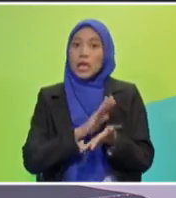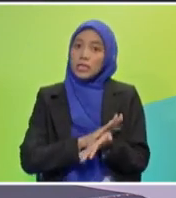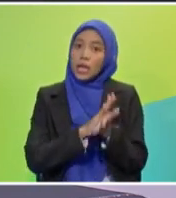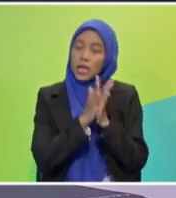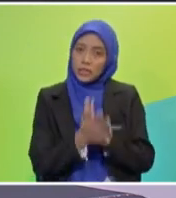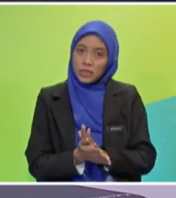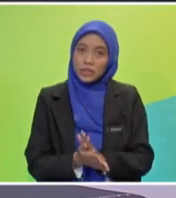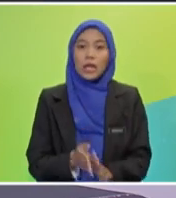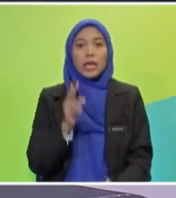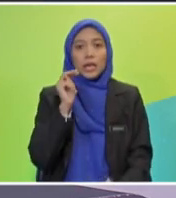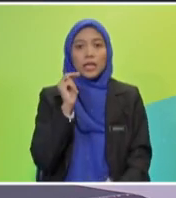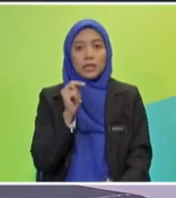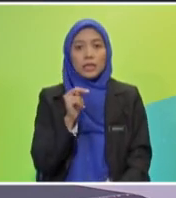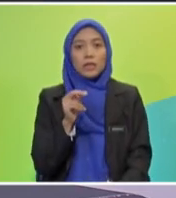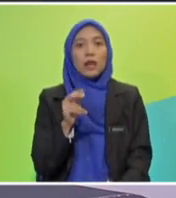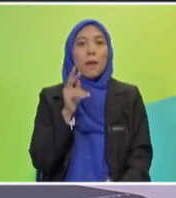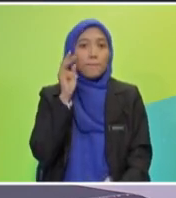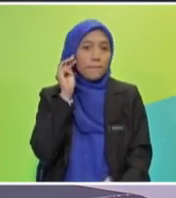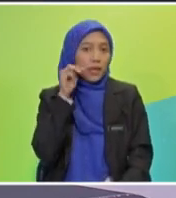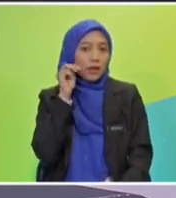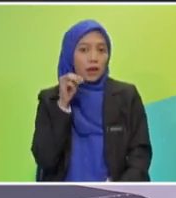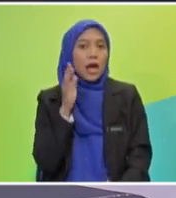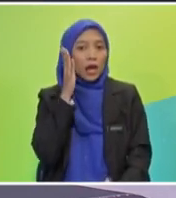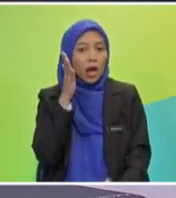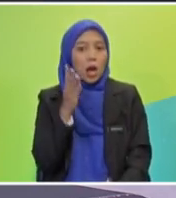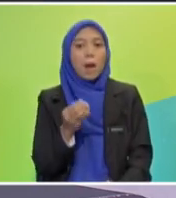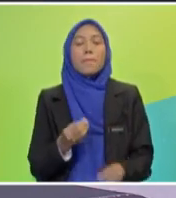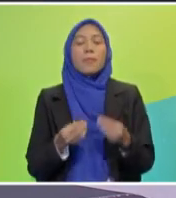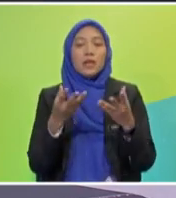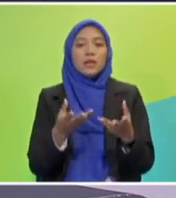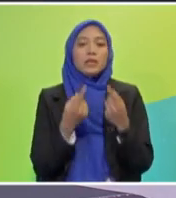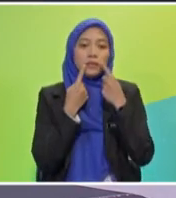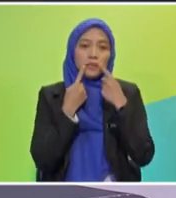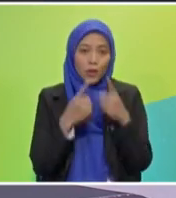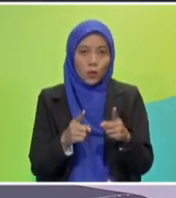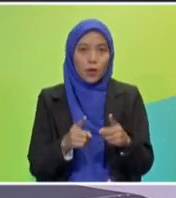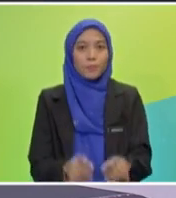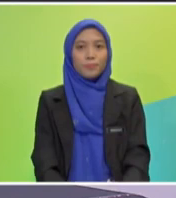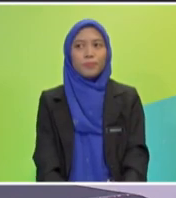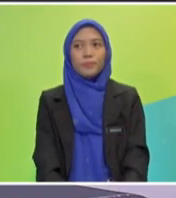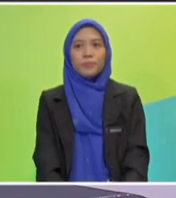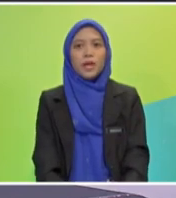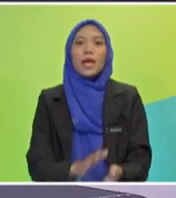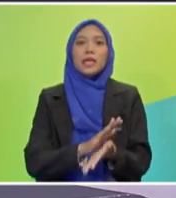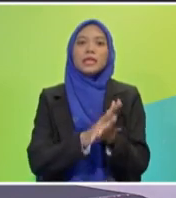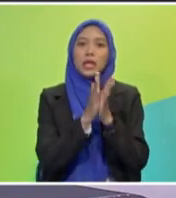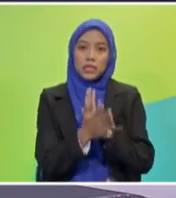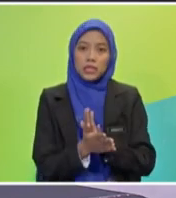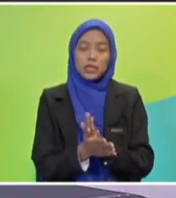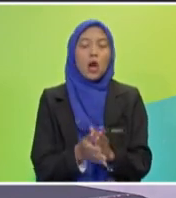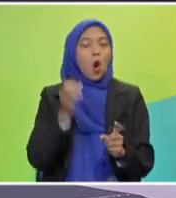memberikan respons terhadap perbualan cikgu. Jadi SP yang berkaitan pada hari ini ialah